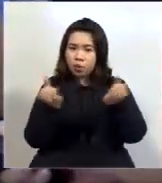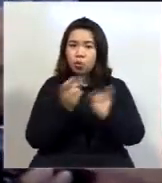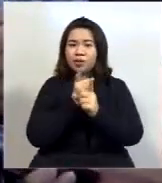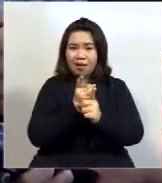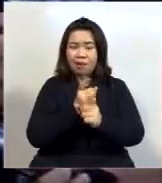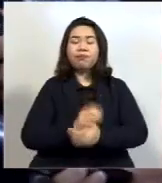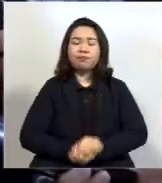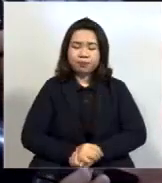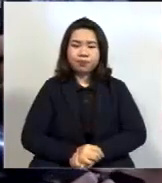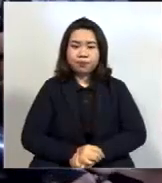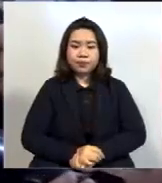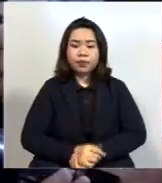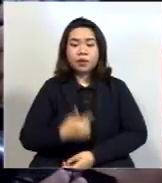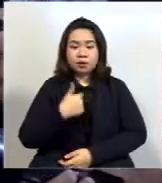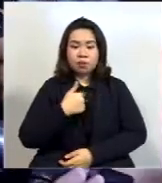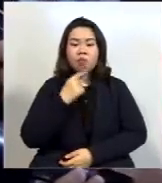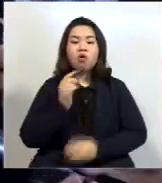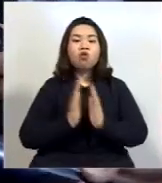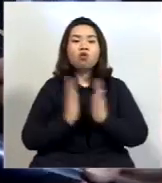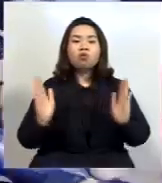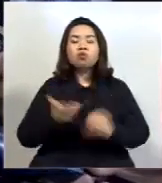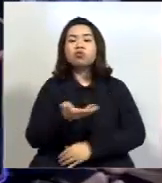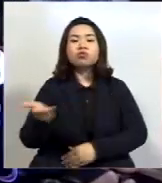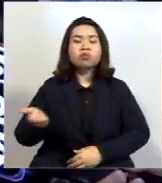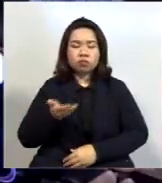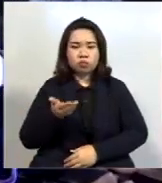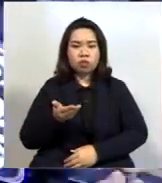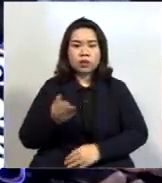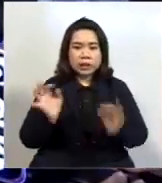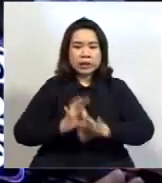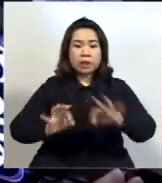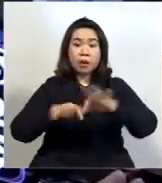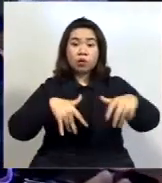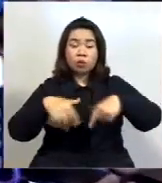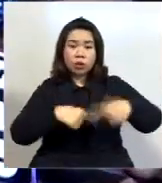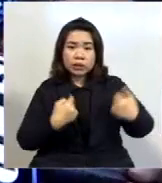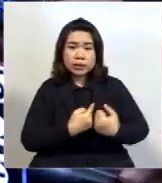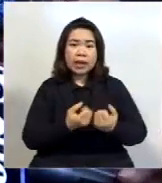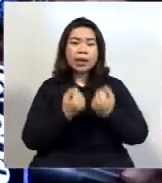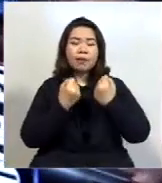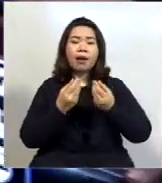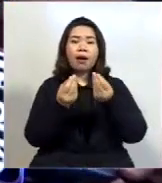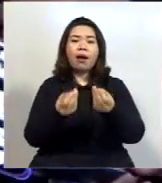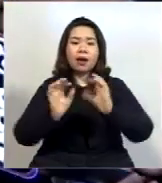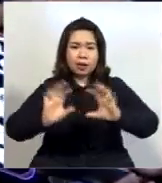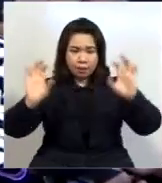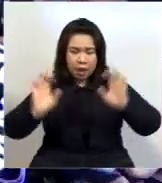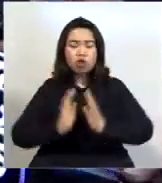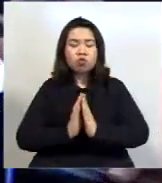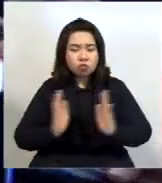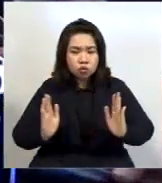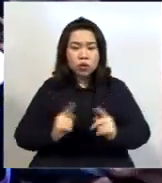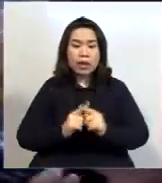ะครับเพราะนั้นผมก็ต้องขอขอบคุณทุกท่านในไว้ท่านที่ด้วยโดยเฉพาะยิ่งประชาชนที่ให้กำลังใจกับรัฐบาลนะครับแ